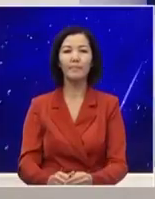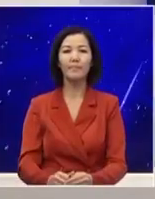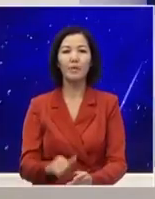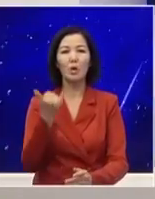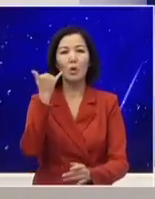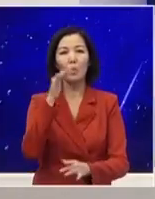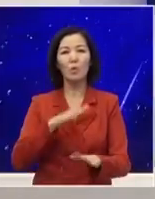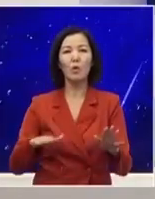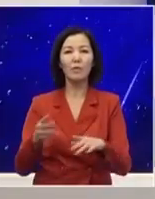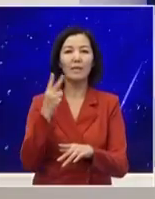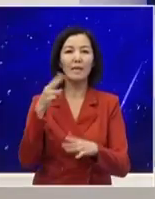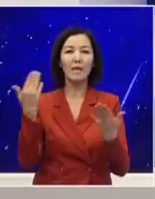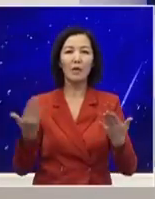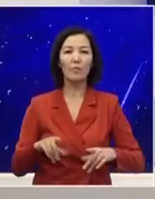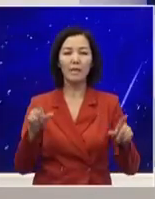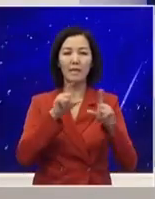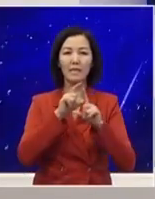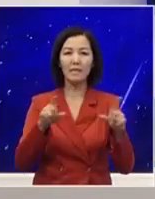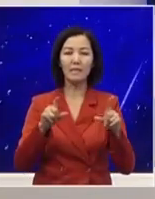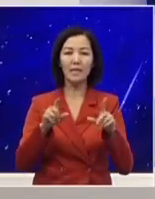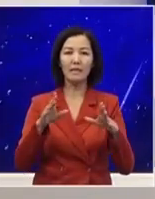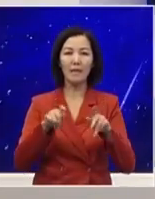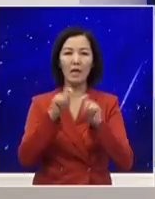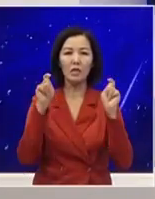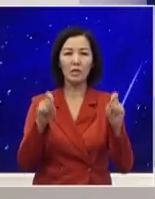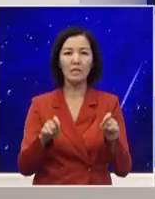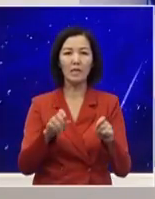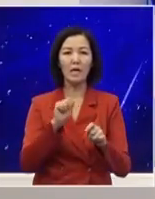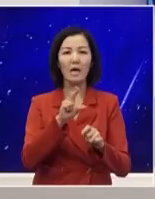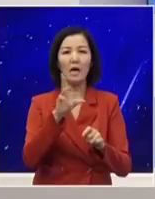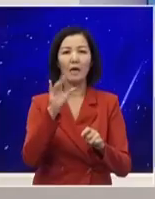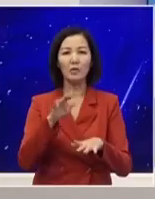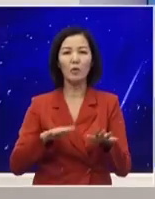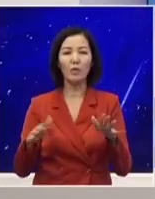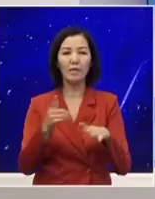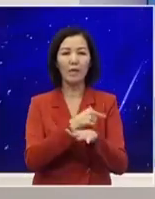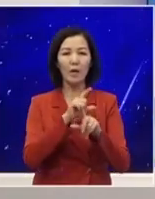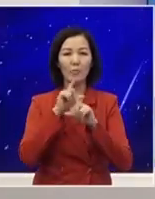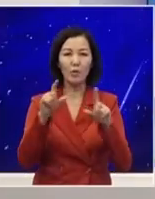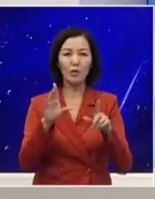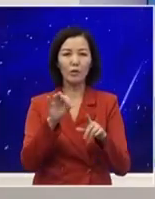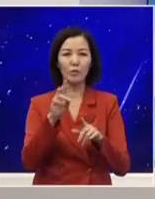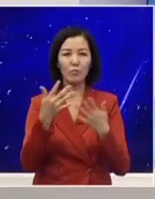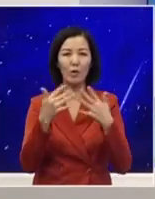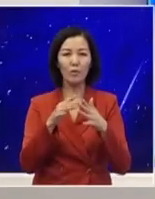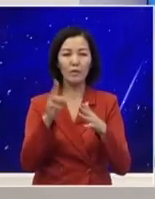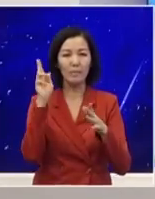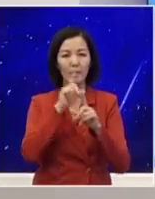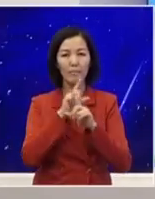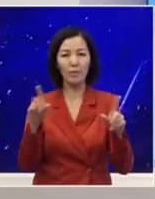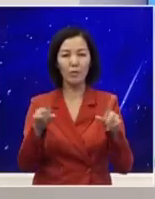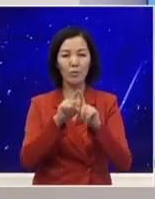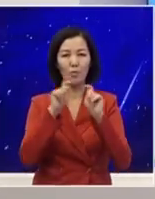Ұйғыр ауданында екі әлеуметтік нысан тұрғындар игілігіне берілді. Олар Ақсу ауылындағы амбулатория мен Сүмбе ауылындағы білім беру